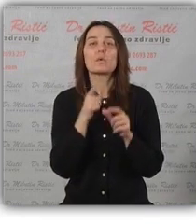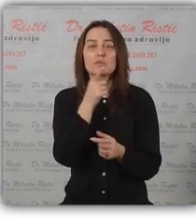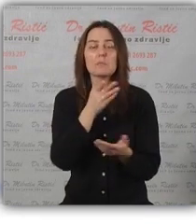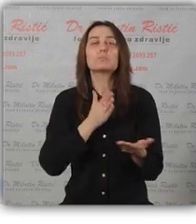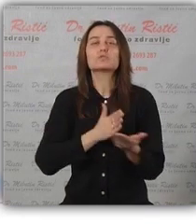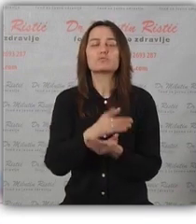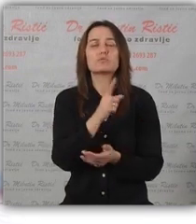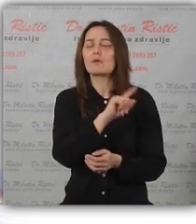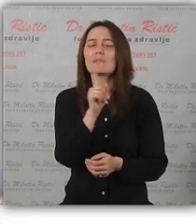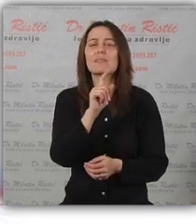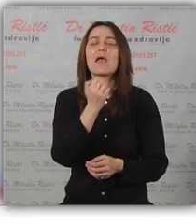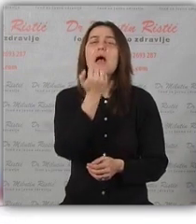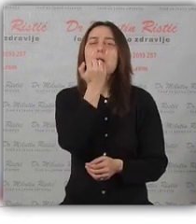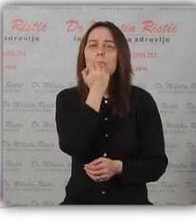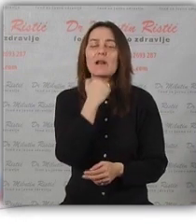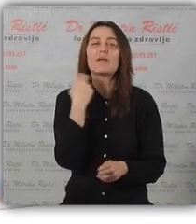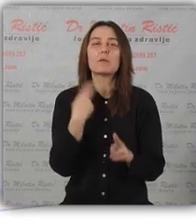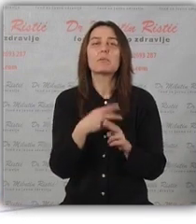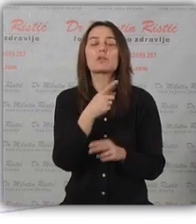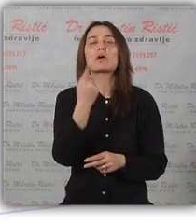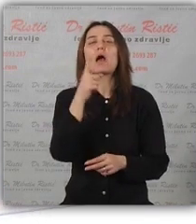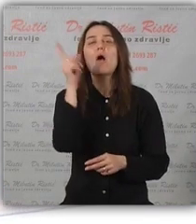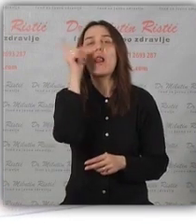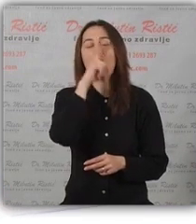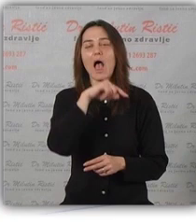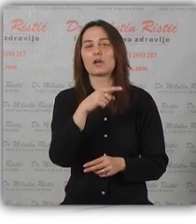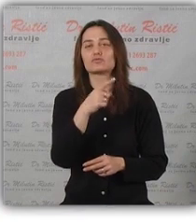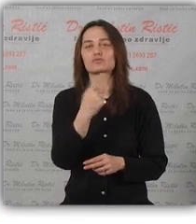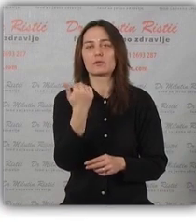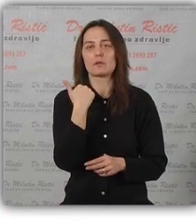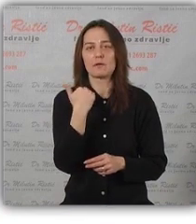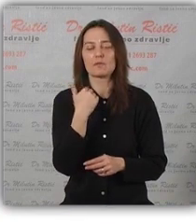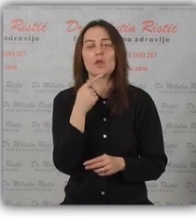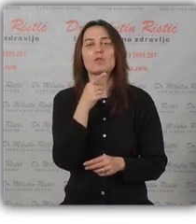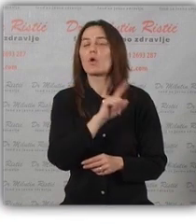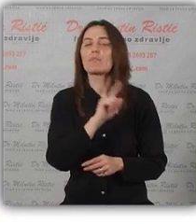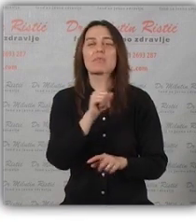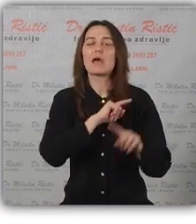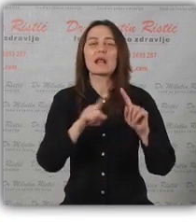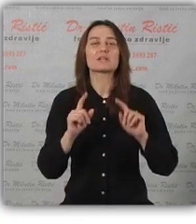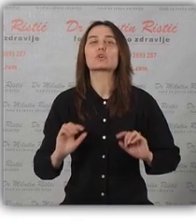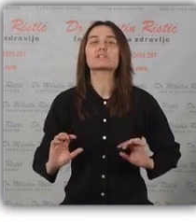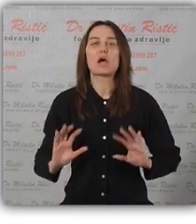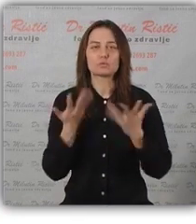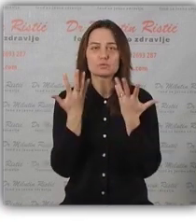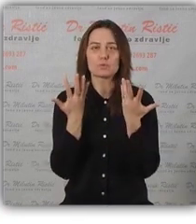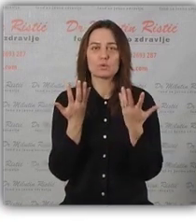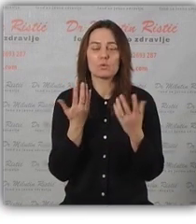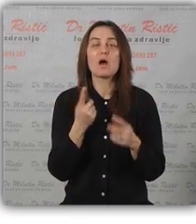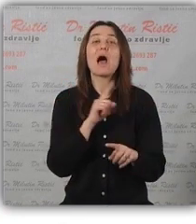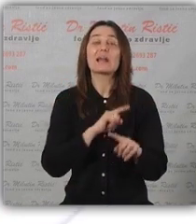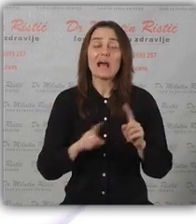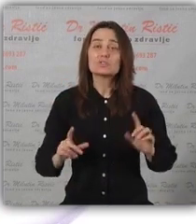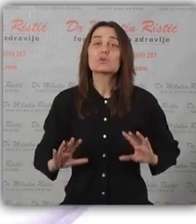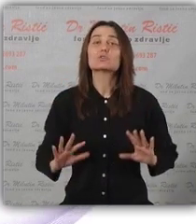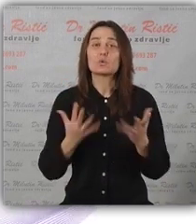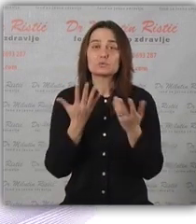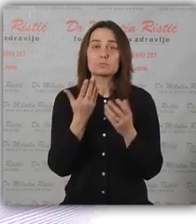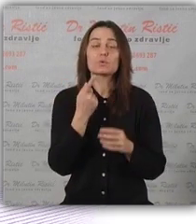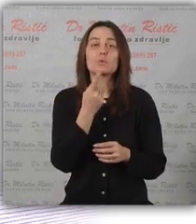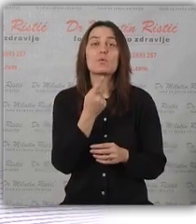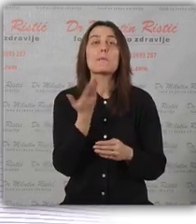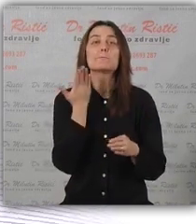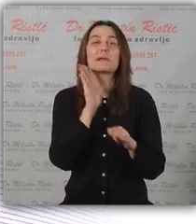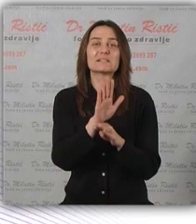stolicu, u tim slučajima to onda nije prava melena, nego lažna melena. I to nije razlog za uzbunu. Razlog